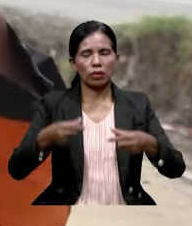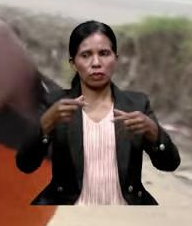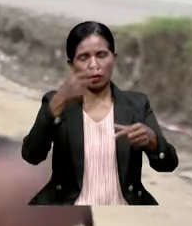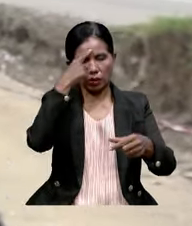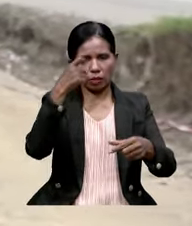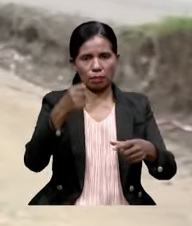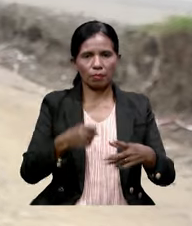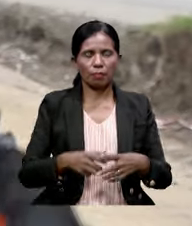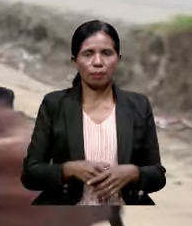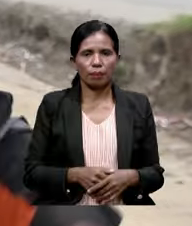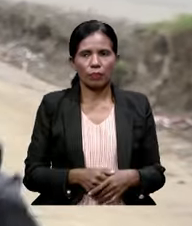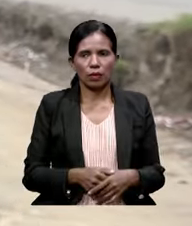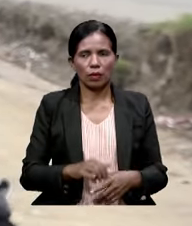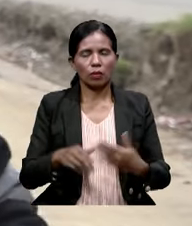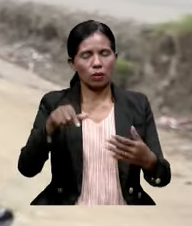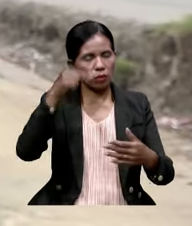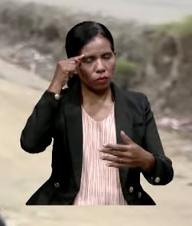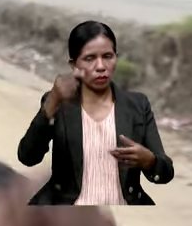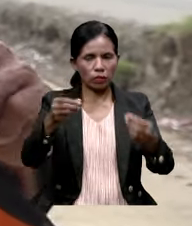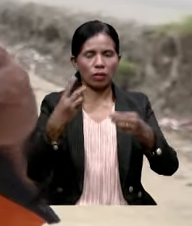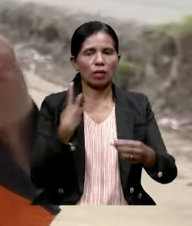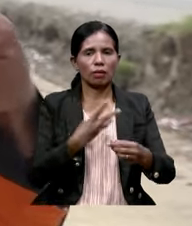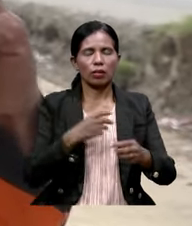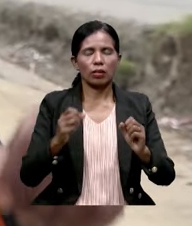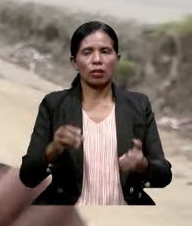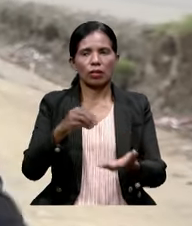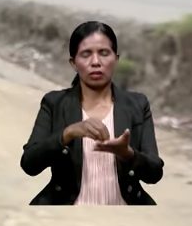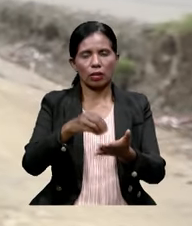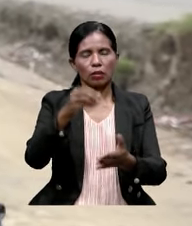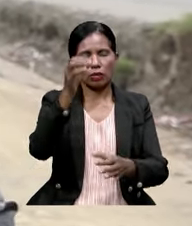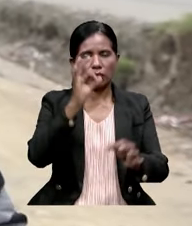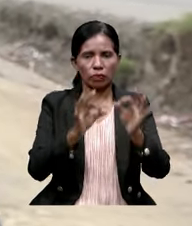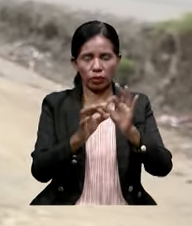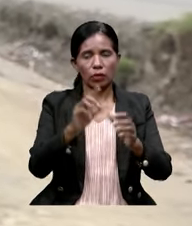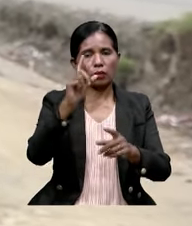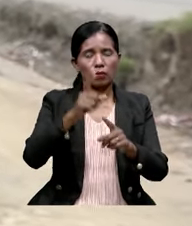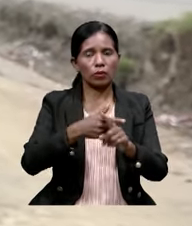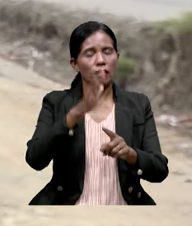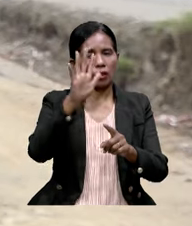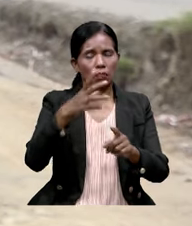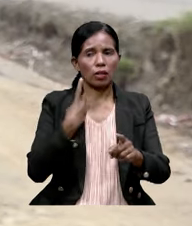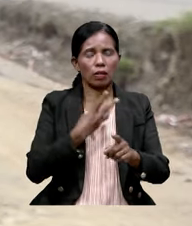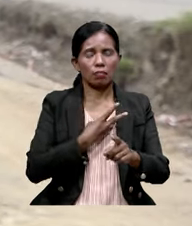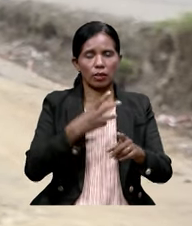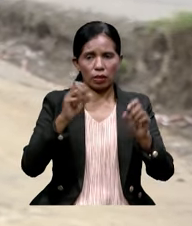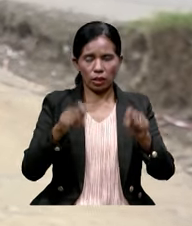tambah buat gubernur for main ami tinggi for garanti Fulan Lima ami tinggi sepuluh so antuk hot tinggi